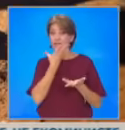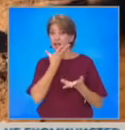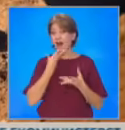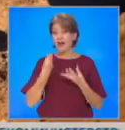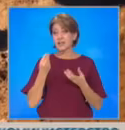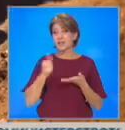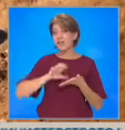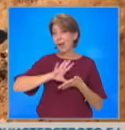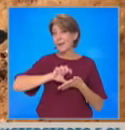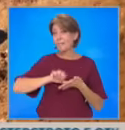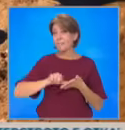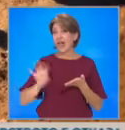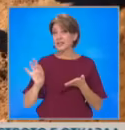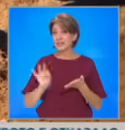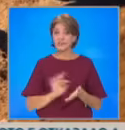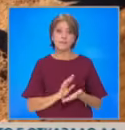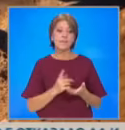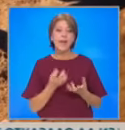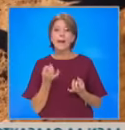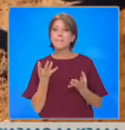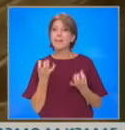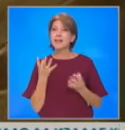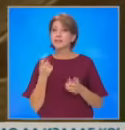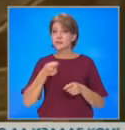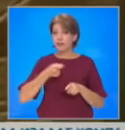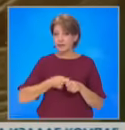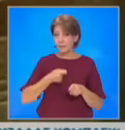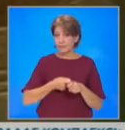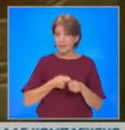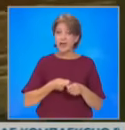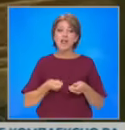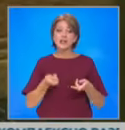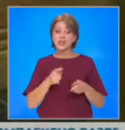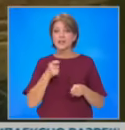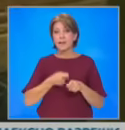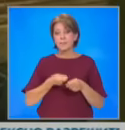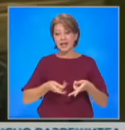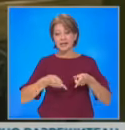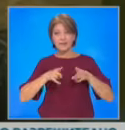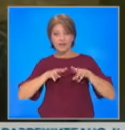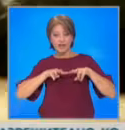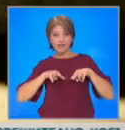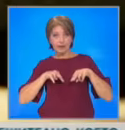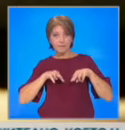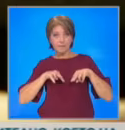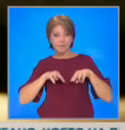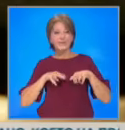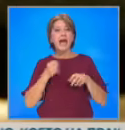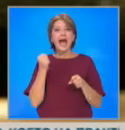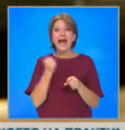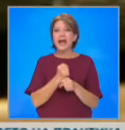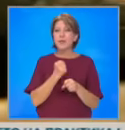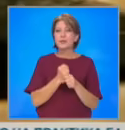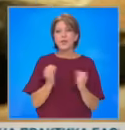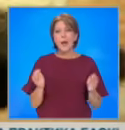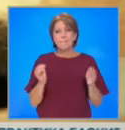бляскав. Подобно на този съд. Майсторската му изработка ще лъсне след реставрация, като останалите извадени по-рано. Работилничката